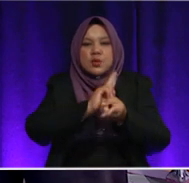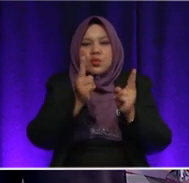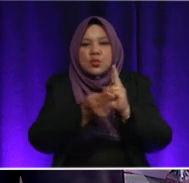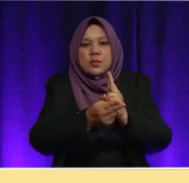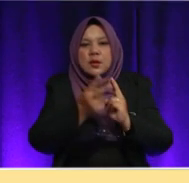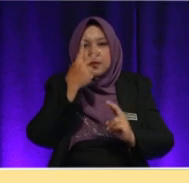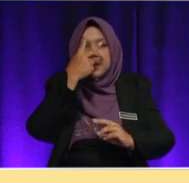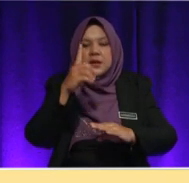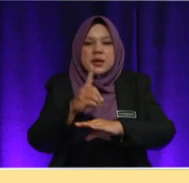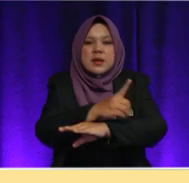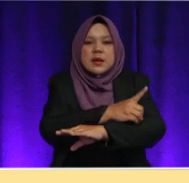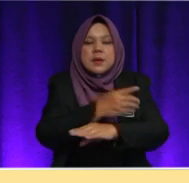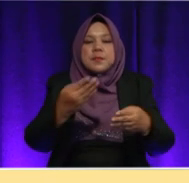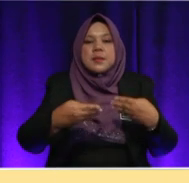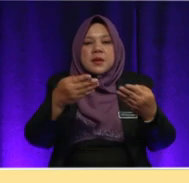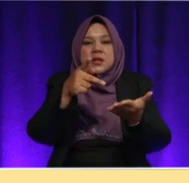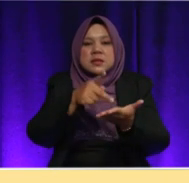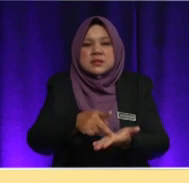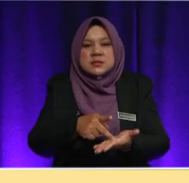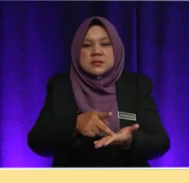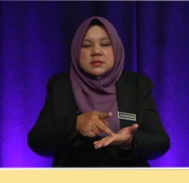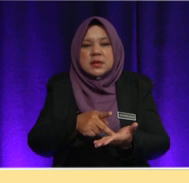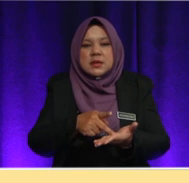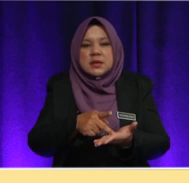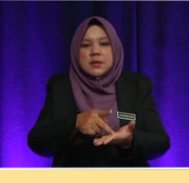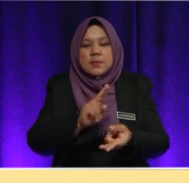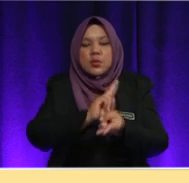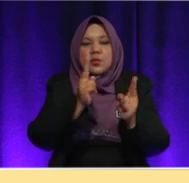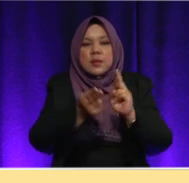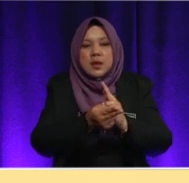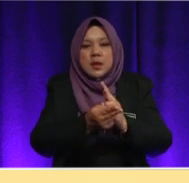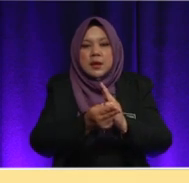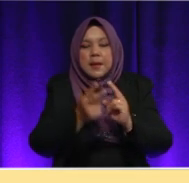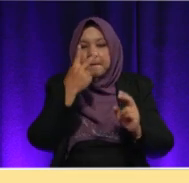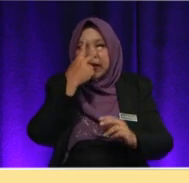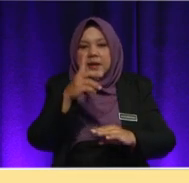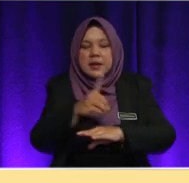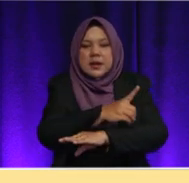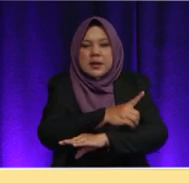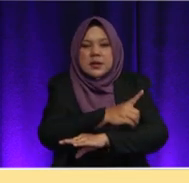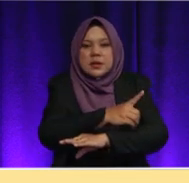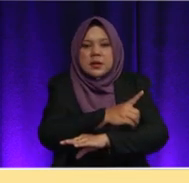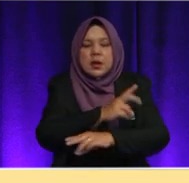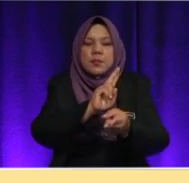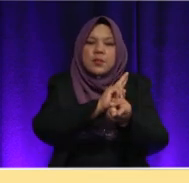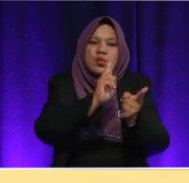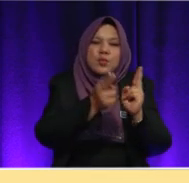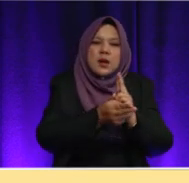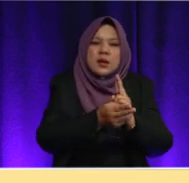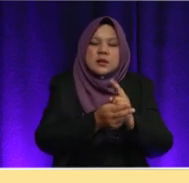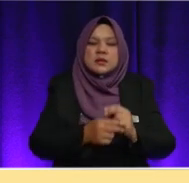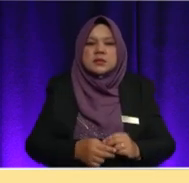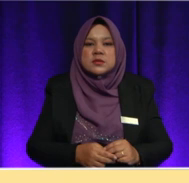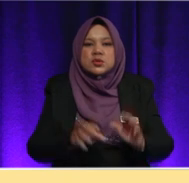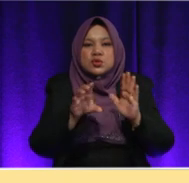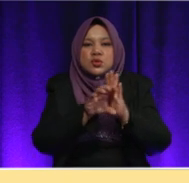perubahan-penda darat memberi kesan nah ini perlu berkesan terhadap perubahan pada darah penggalian tanah menyebabkan perubahan Pangandaran